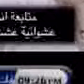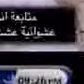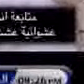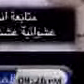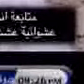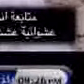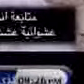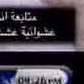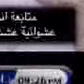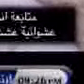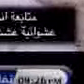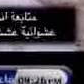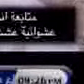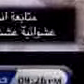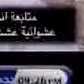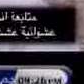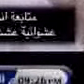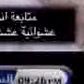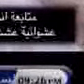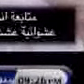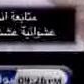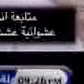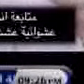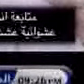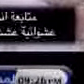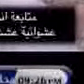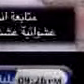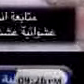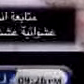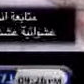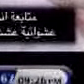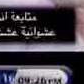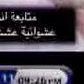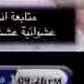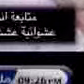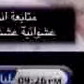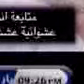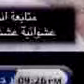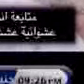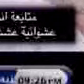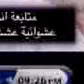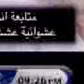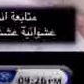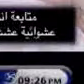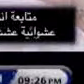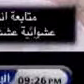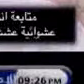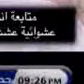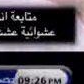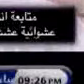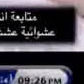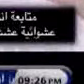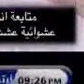شقه سنه ايجار كان ايجار 400 جنيه ما قدرتش ادفعه مشيت طلقت مراتي بسبب المشكله دي وقاعد هنا في العشش مع اختي معاها ست